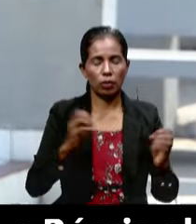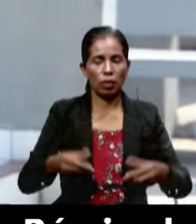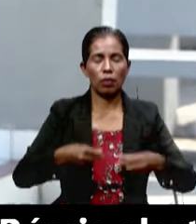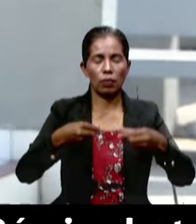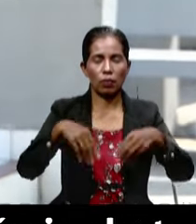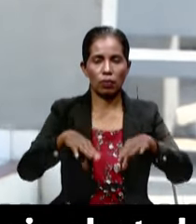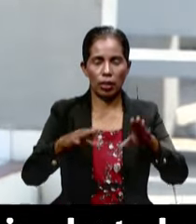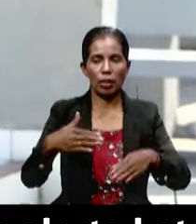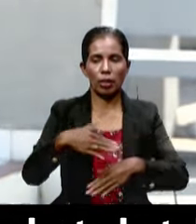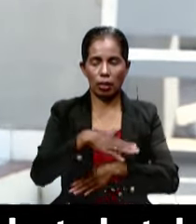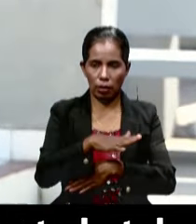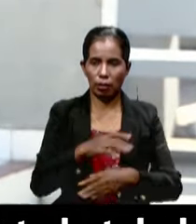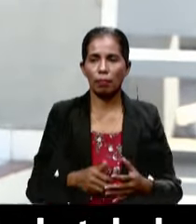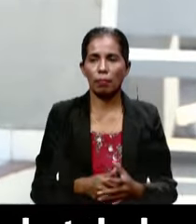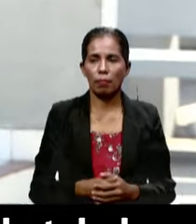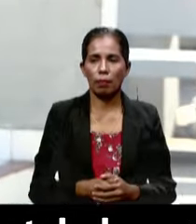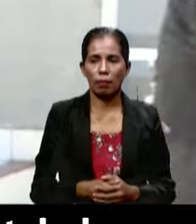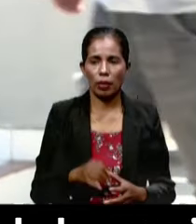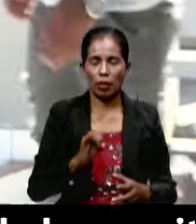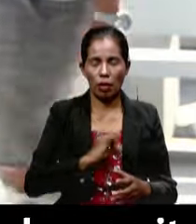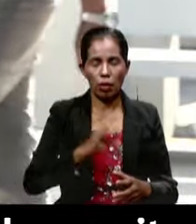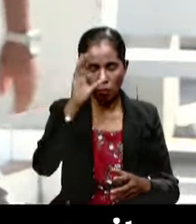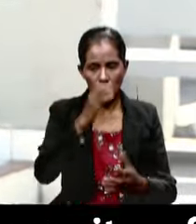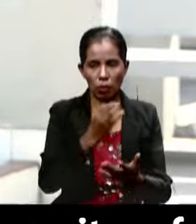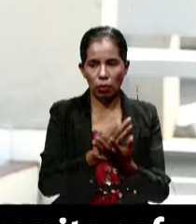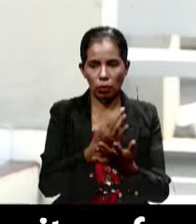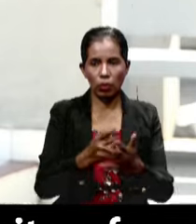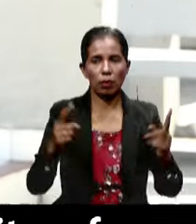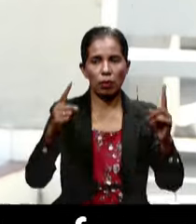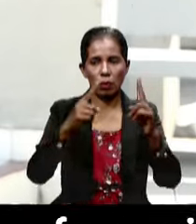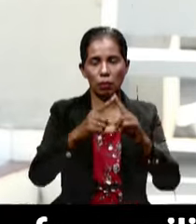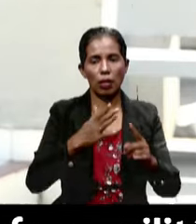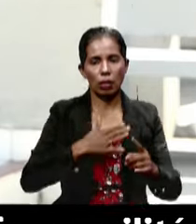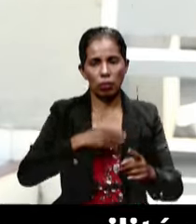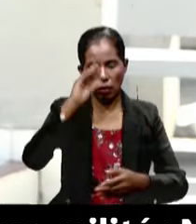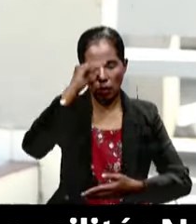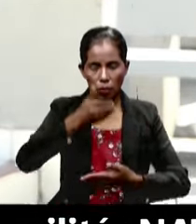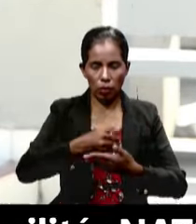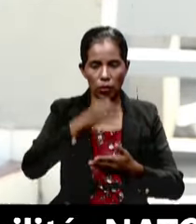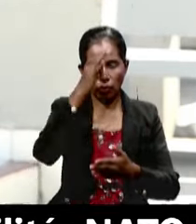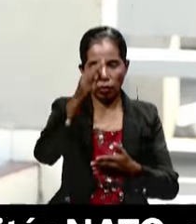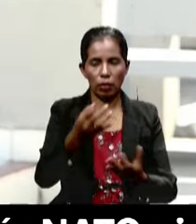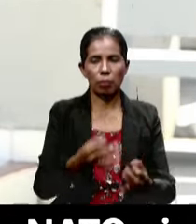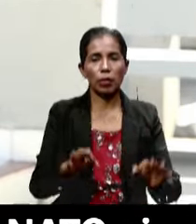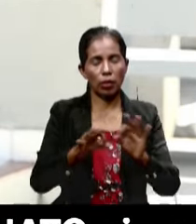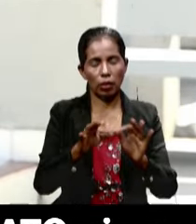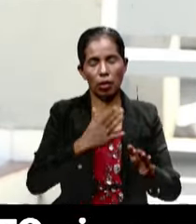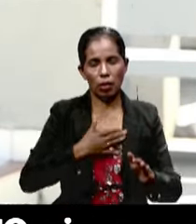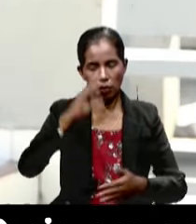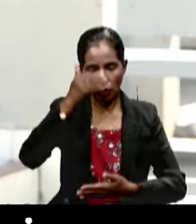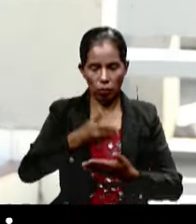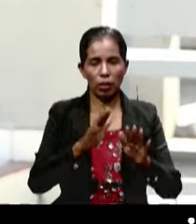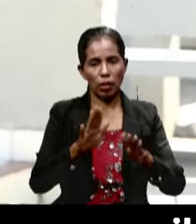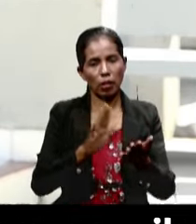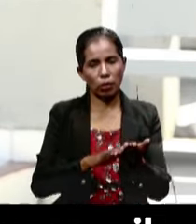fainkan tambah. Hau buku kosong ne, bayi dek dek bangun futuro. Yang penting lapar ke sekolah dek, foto tutu dia.